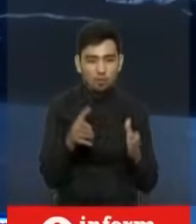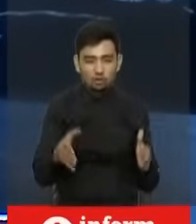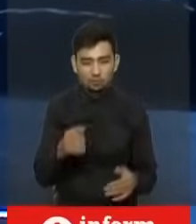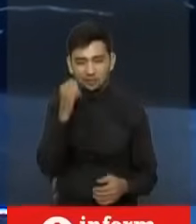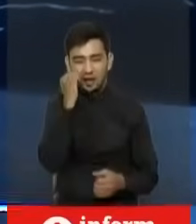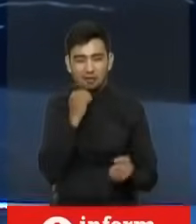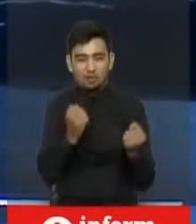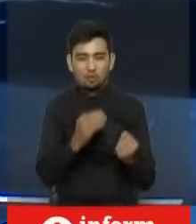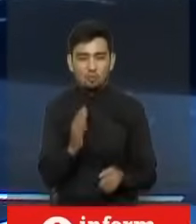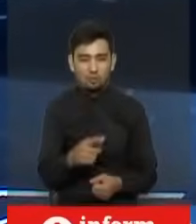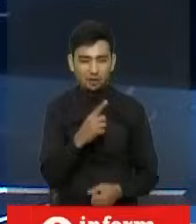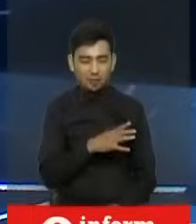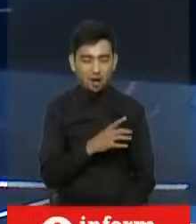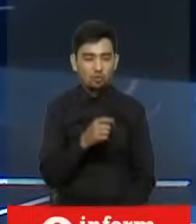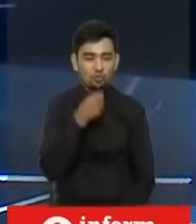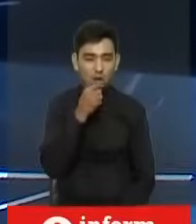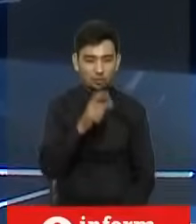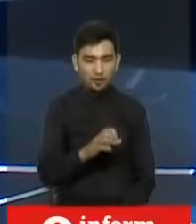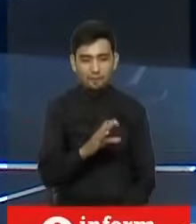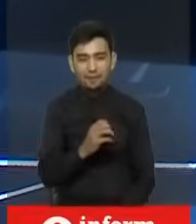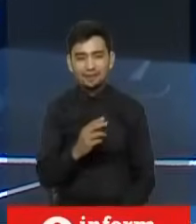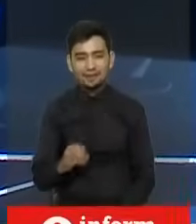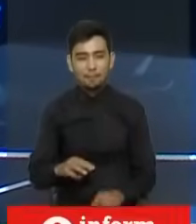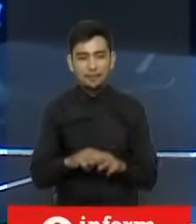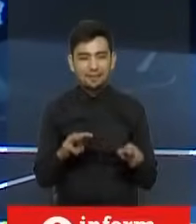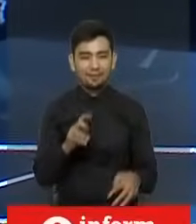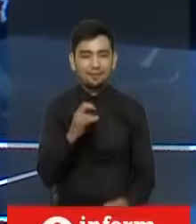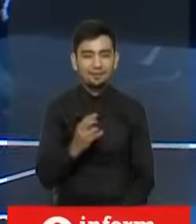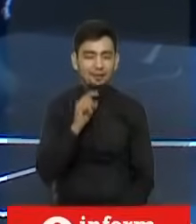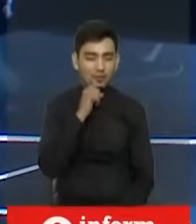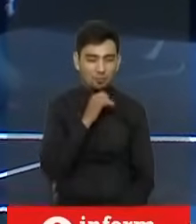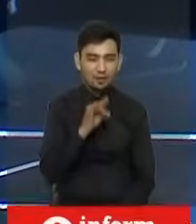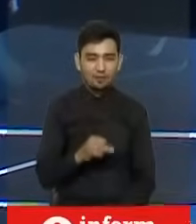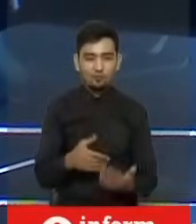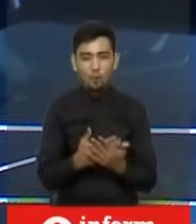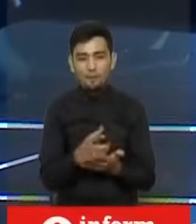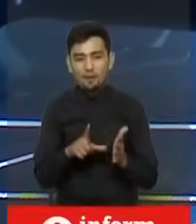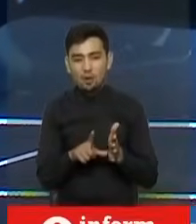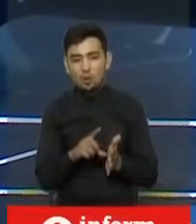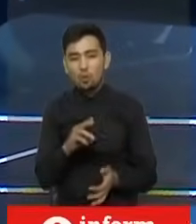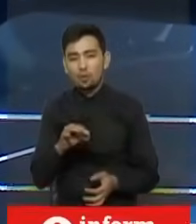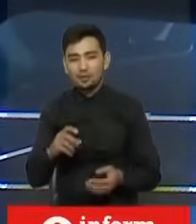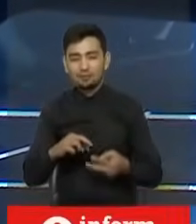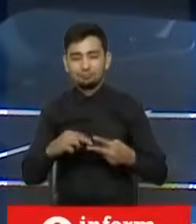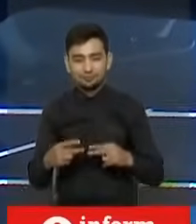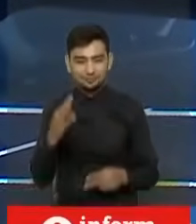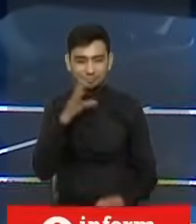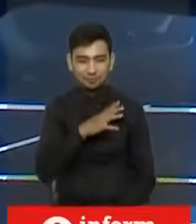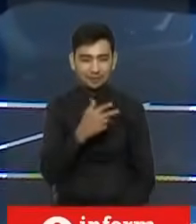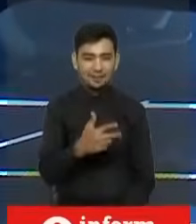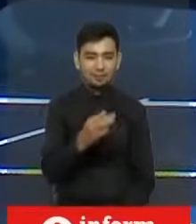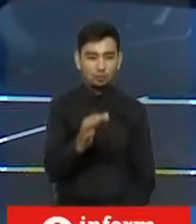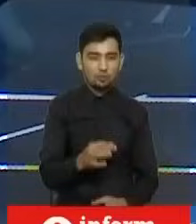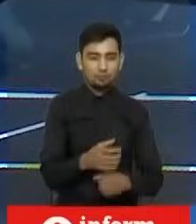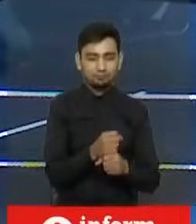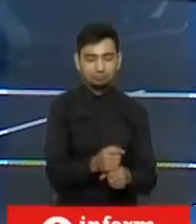автохлама? Спросили сегодня журналисты вице-министра нацэкономики. Напомню, в новом налоговом кодексе хотят сократить на